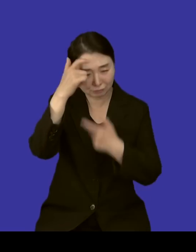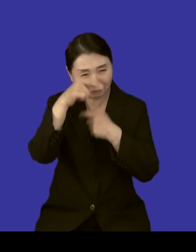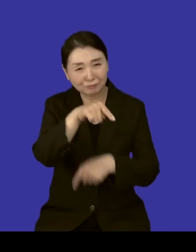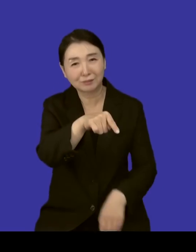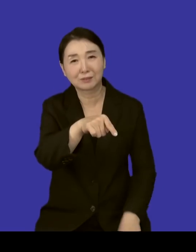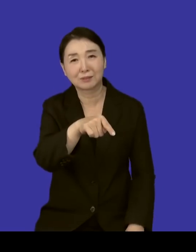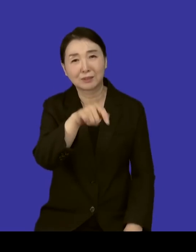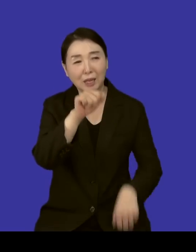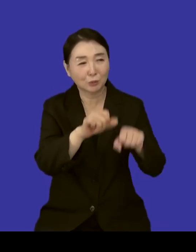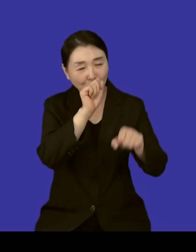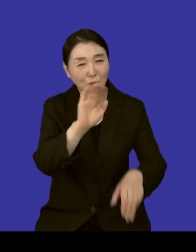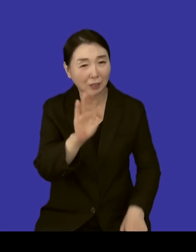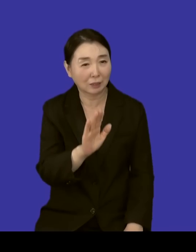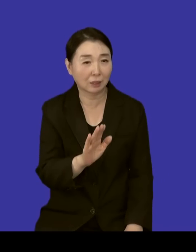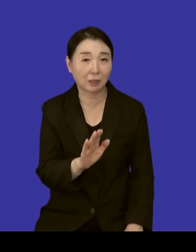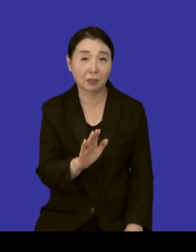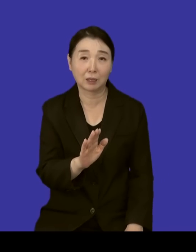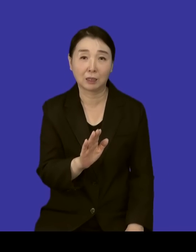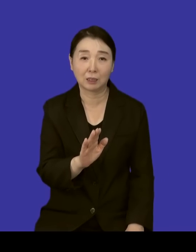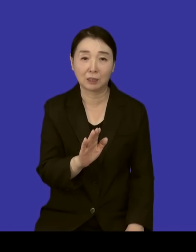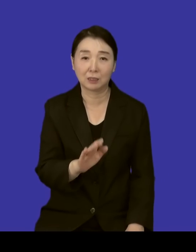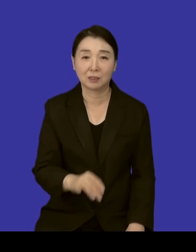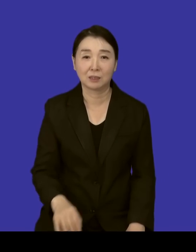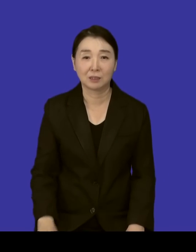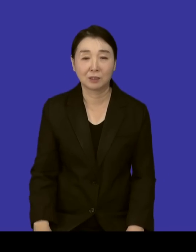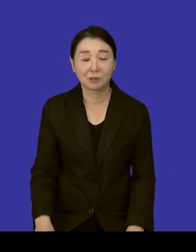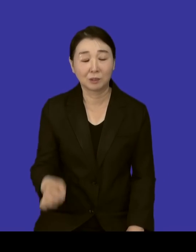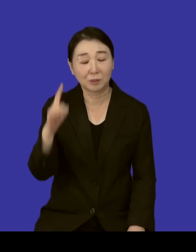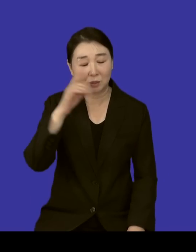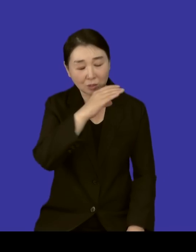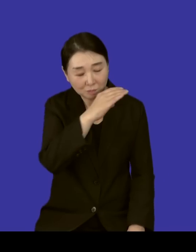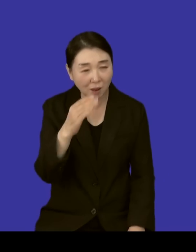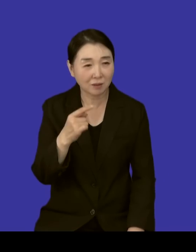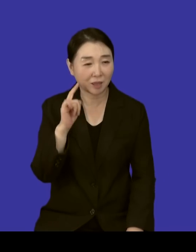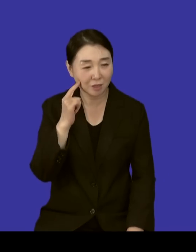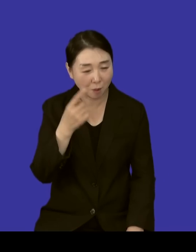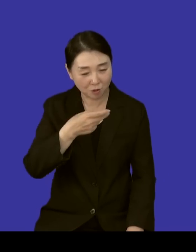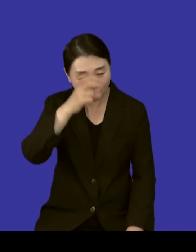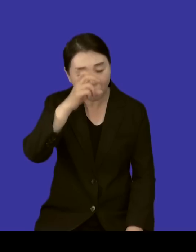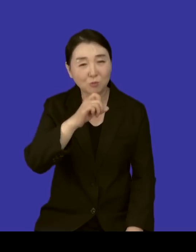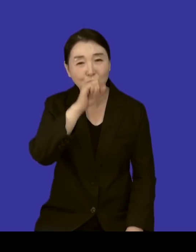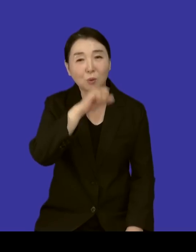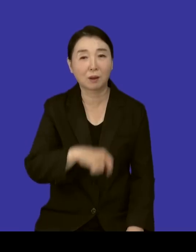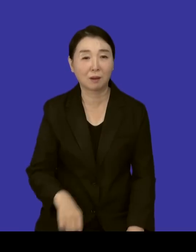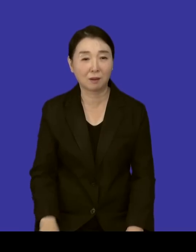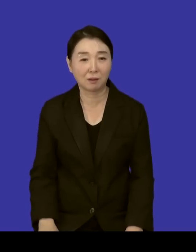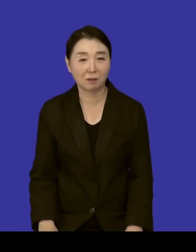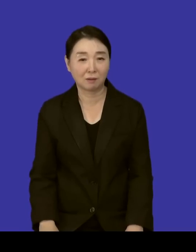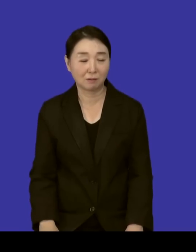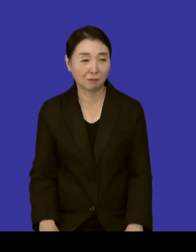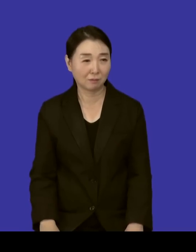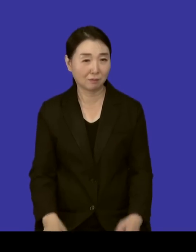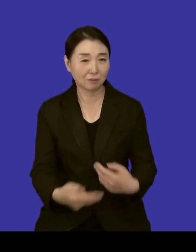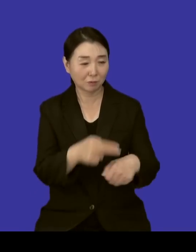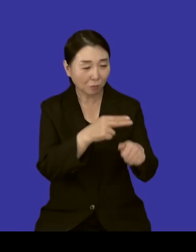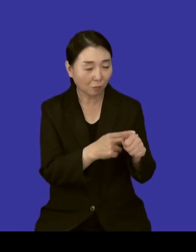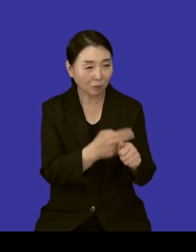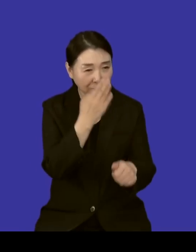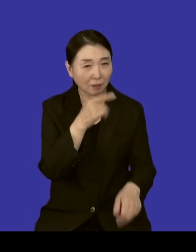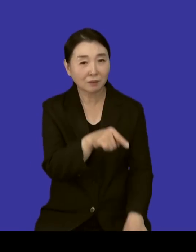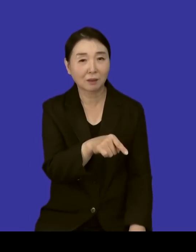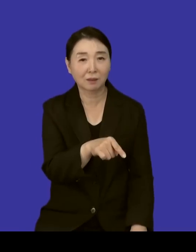네, 그 아니, 사람이 그것도 맨정신으로 이렇게 저 이쁘게 먹으면 뭐 그 얼마나 좋겠어. 아, 그 원장님 네. 착하셨네. 맨날 집에 와서 사모님하고,